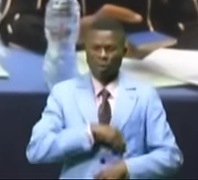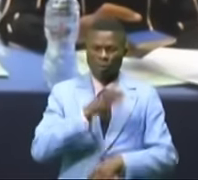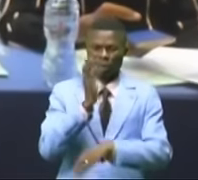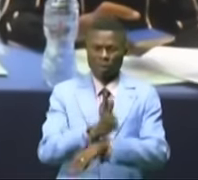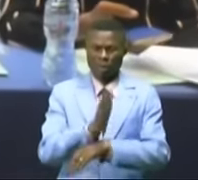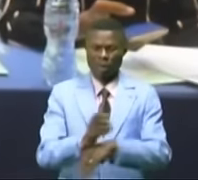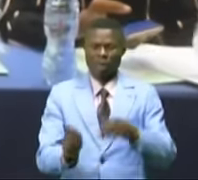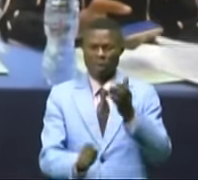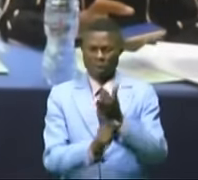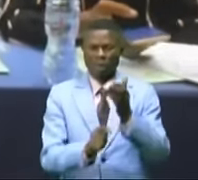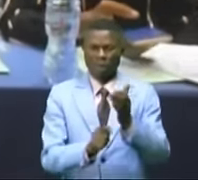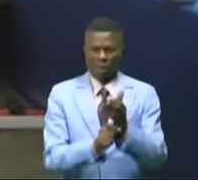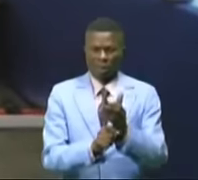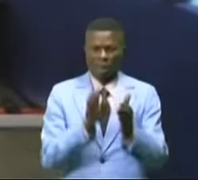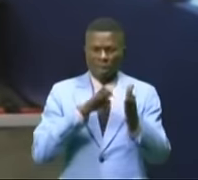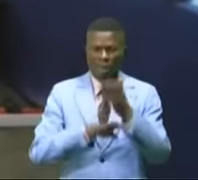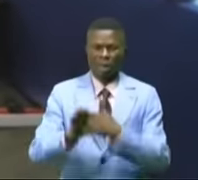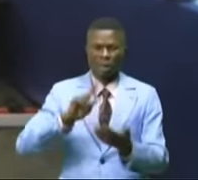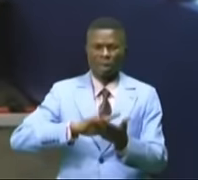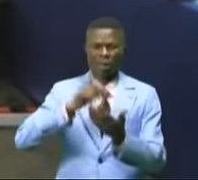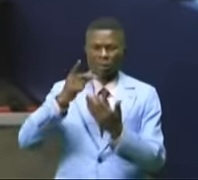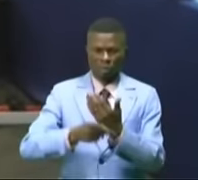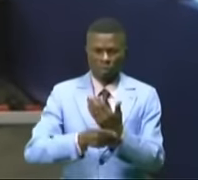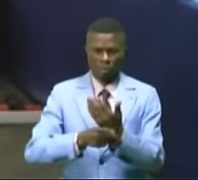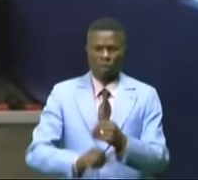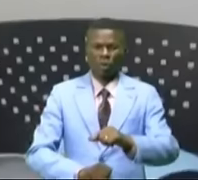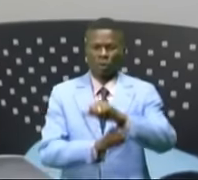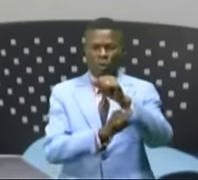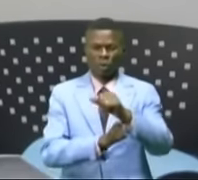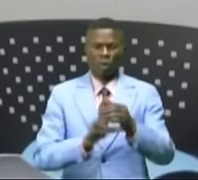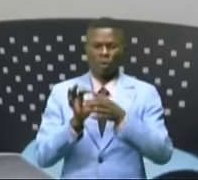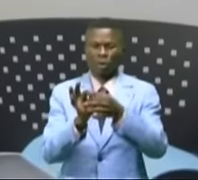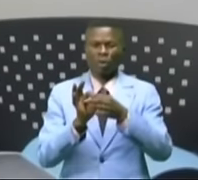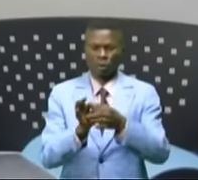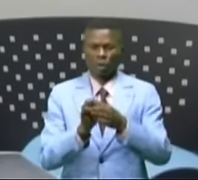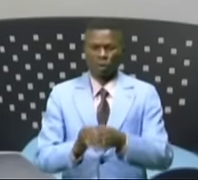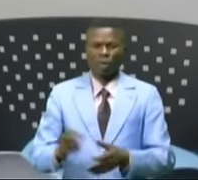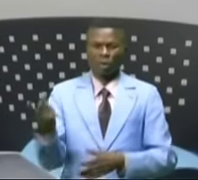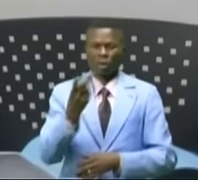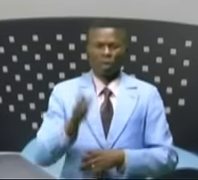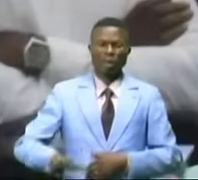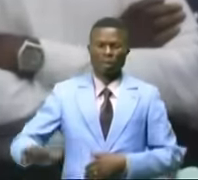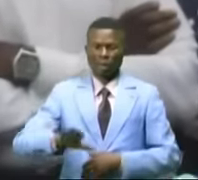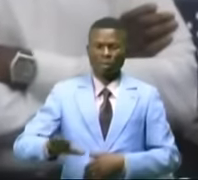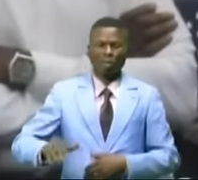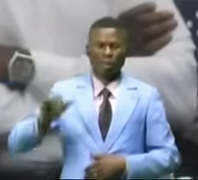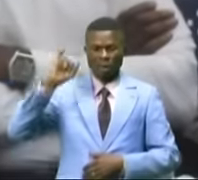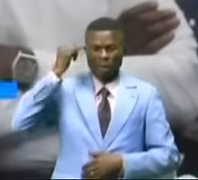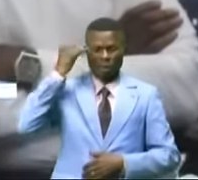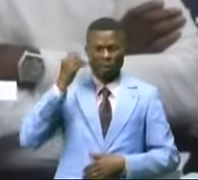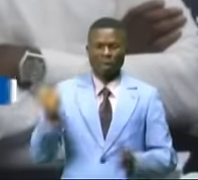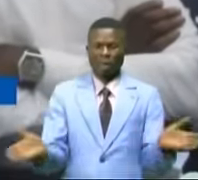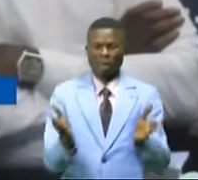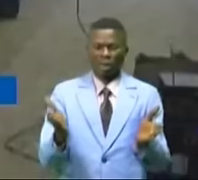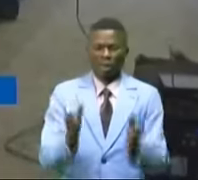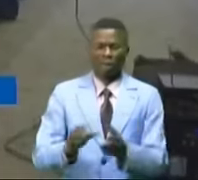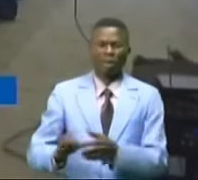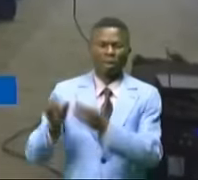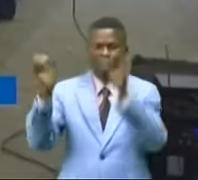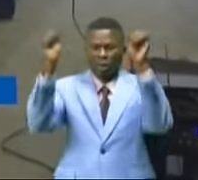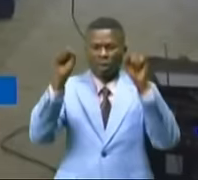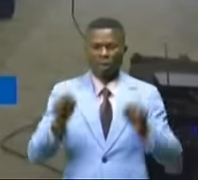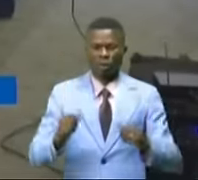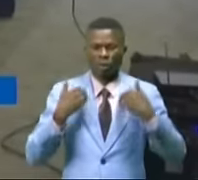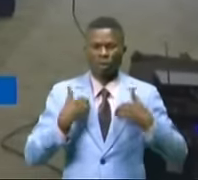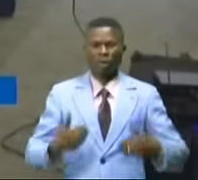conseiller technique s'inscrit dans le cadre de l'appui de la coopération japonaise au renforcement de la gouvernance du système de